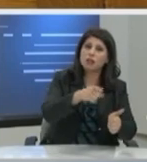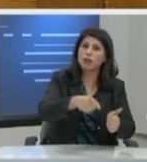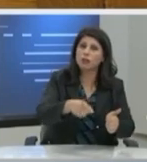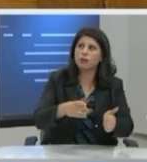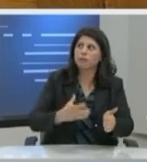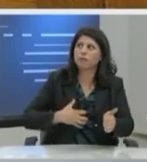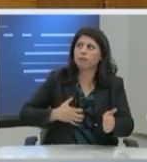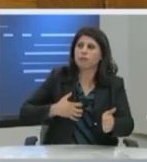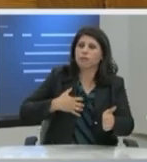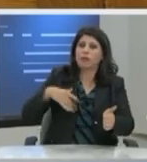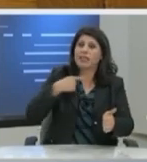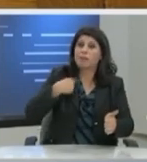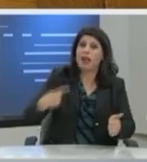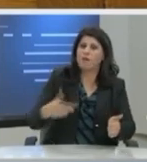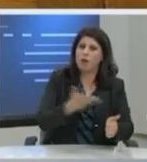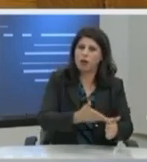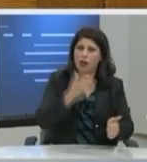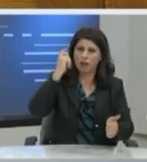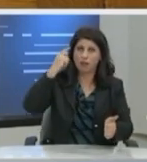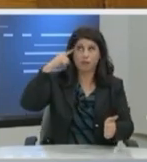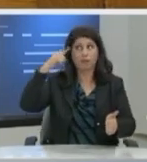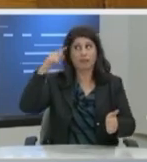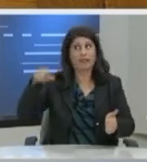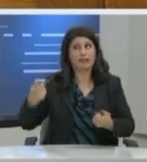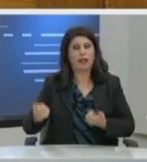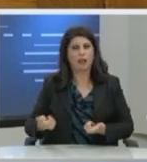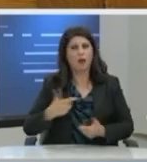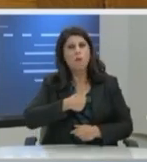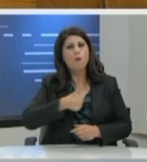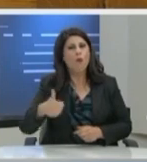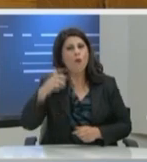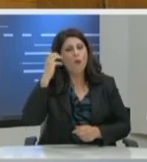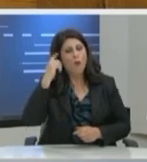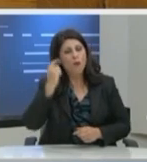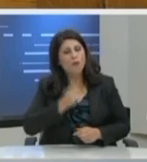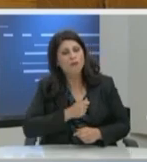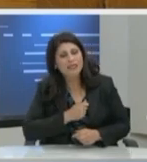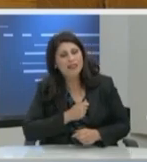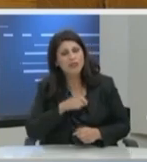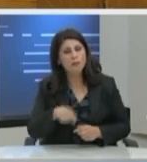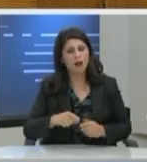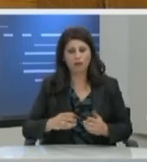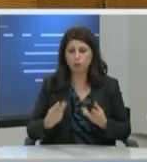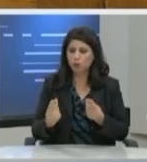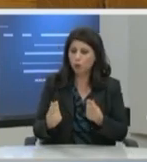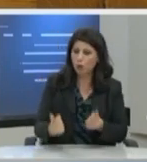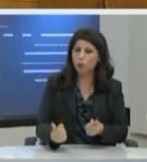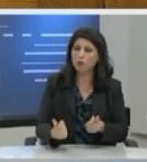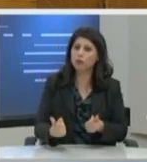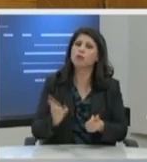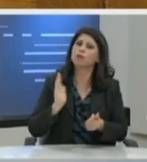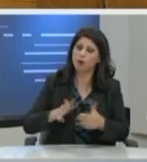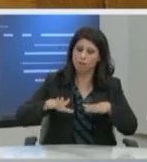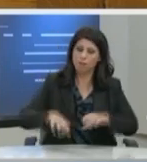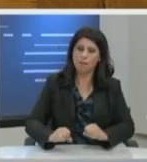για τη συμπεριφορά σας. Και μόνο που θεωρείτε ότι με κινήσεις τέτοιες μπορεί να παραμείνετε